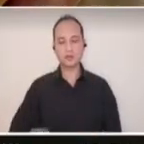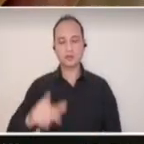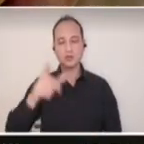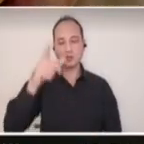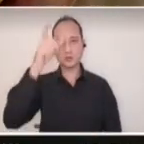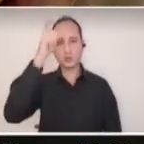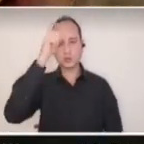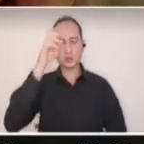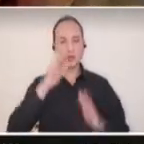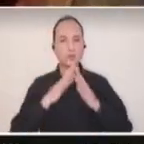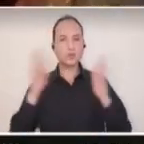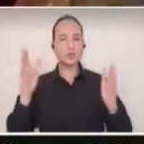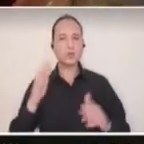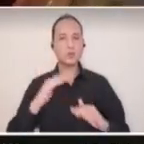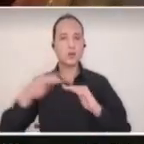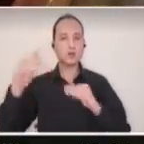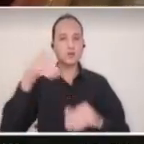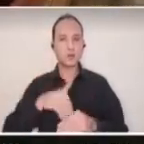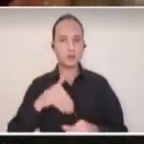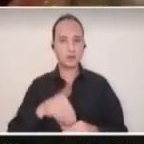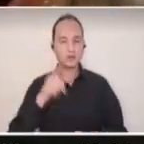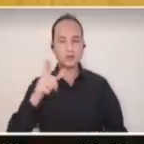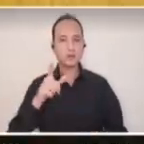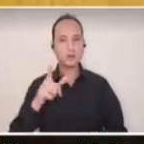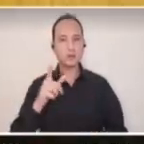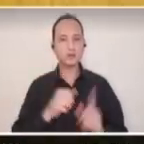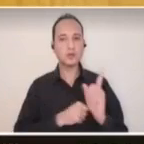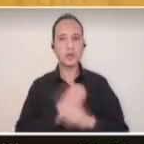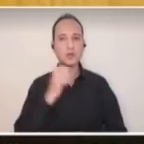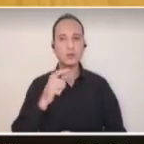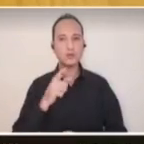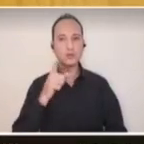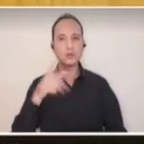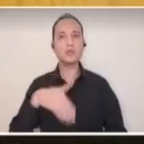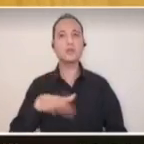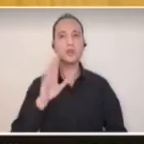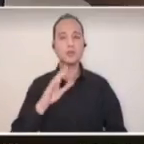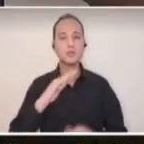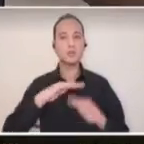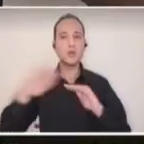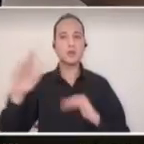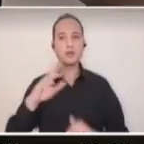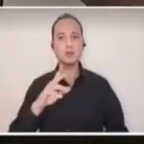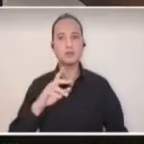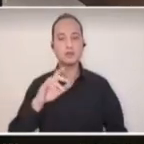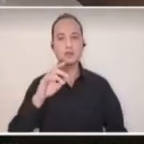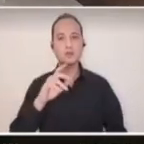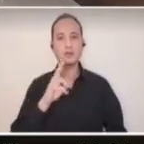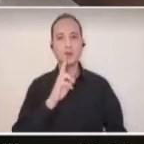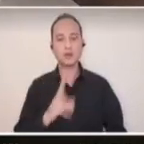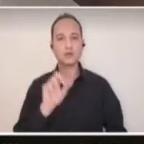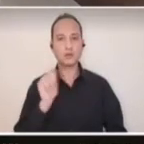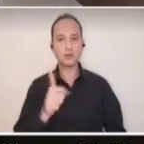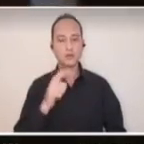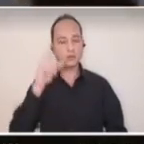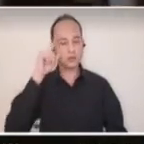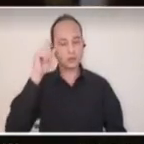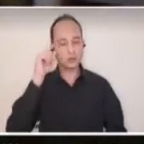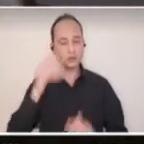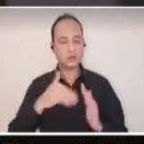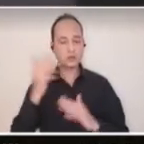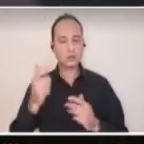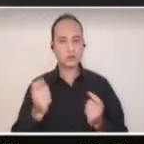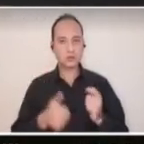Meclisi'nde eşkıyanın hükmü değil, milletin hükmü geçerlidir. Yunanistan Dışişleri Bakanı Dendias'ın